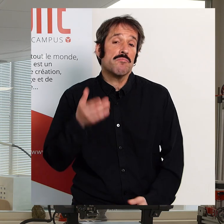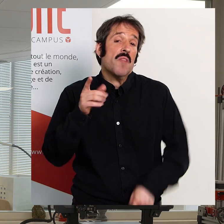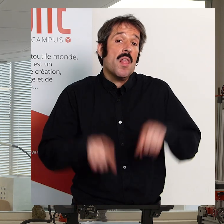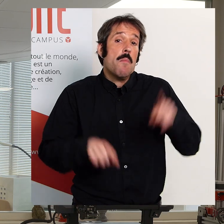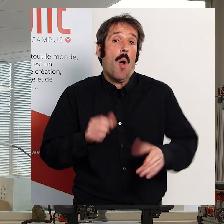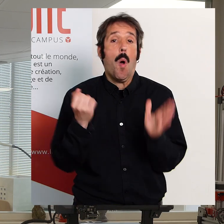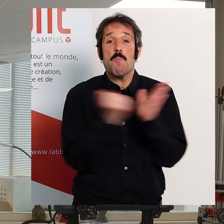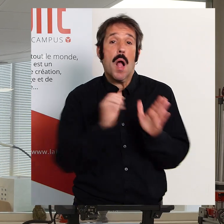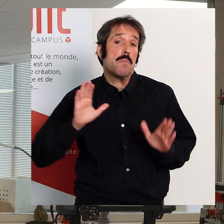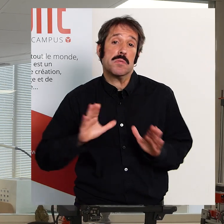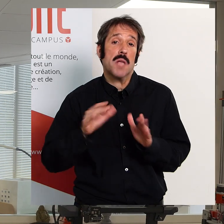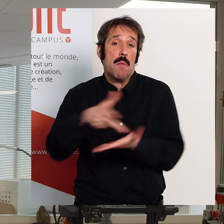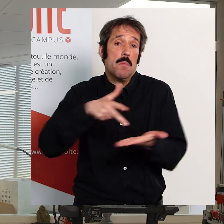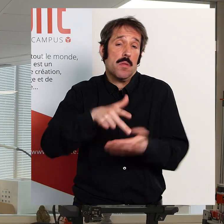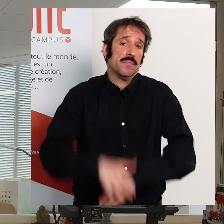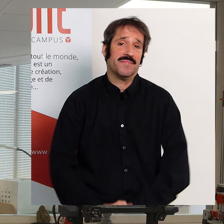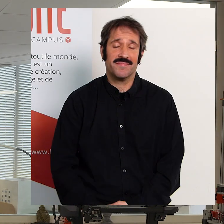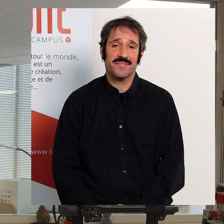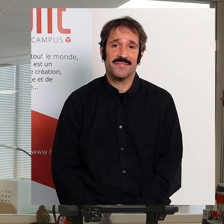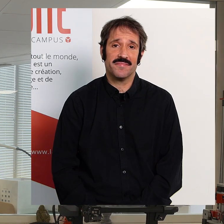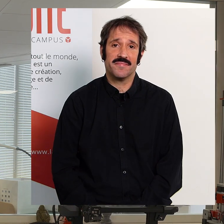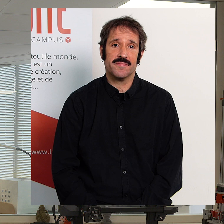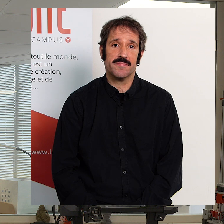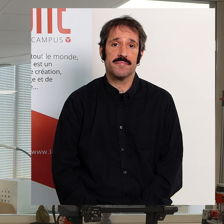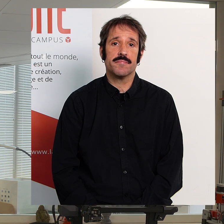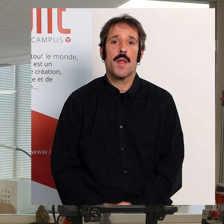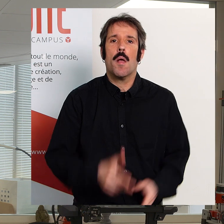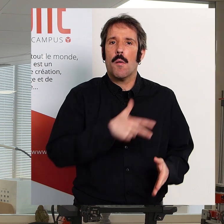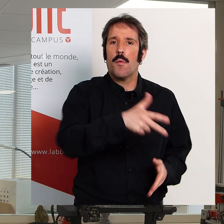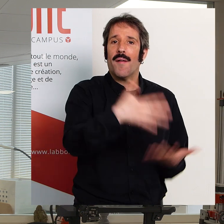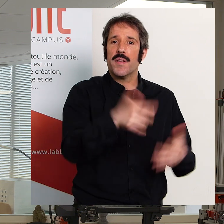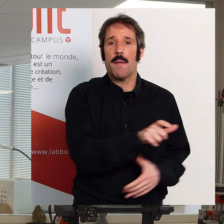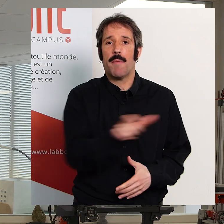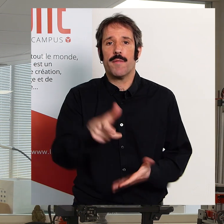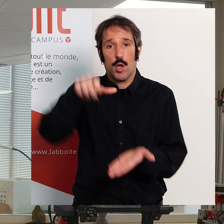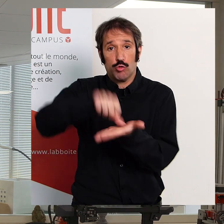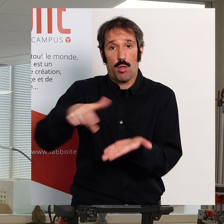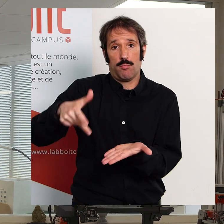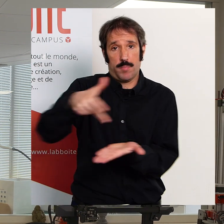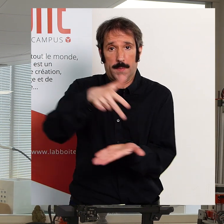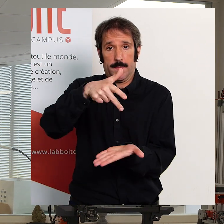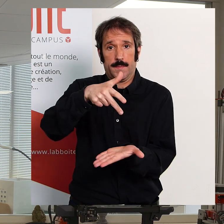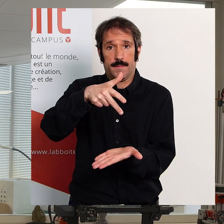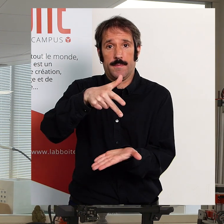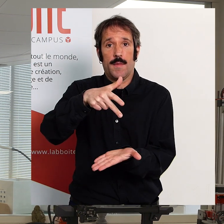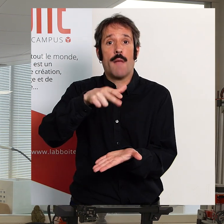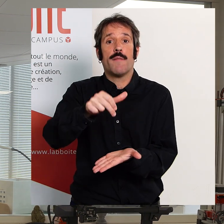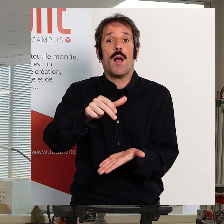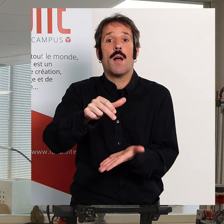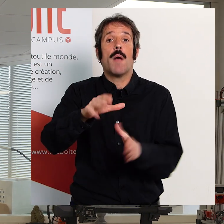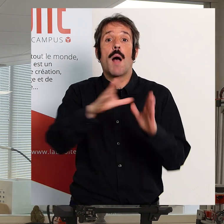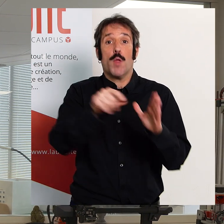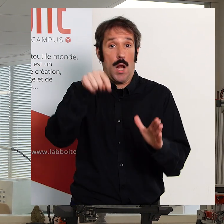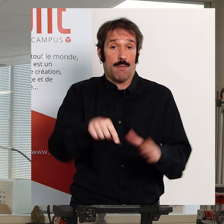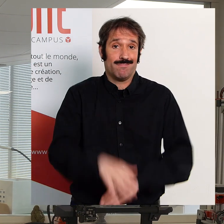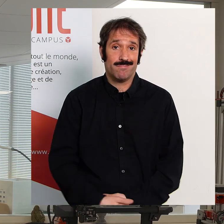Ça dépend vraiment des marques et des modèles d'imprimantes. Une fois qu'elle aura fait ça, elle va venir se placer au centre du plateau, là où nous avons